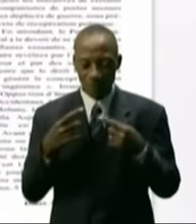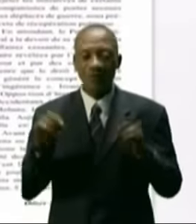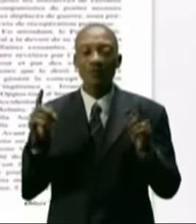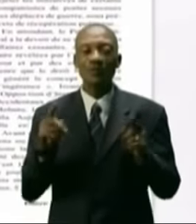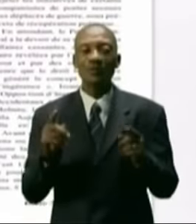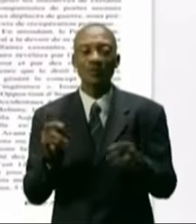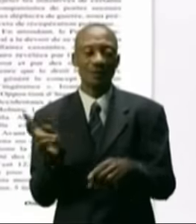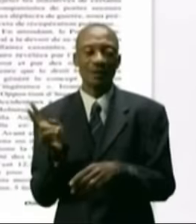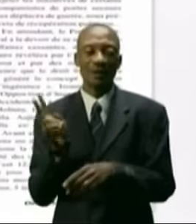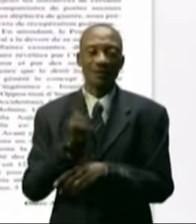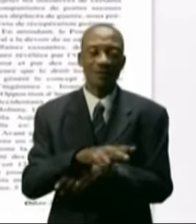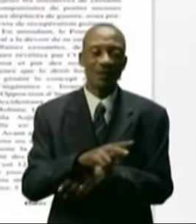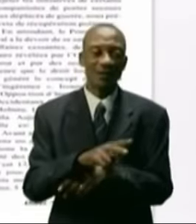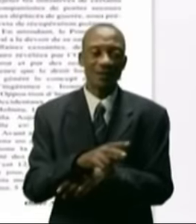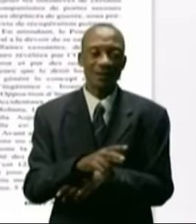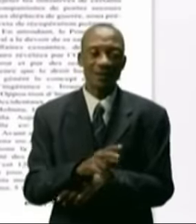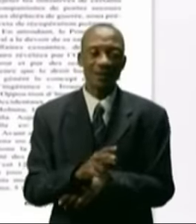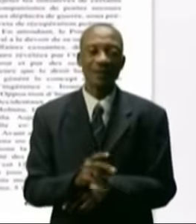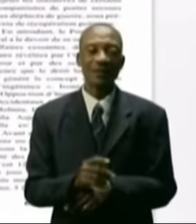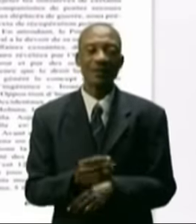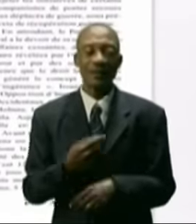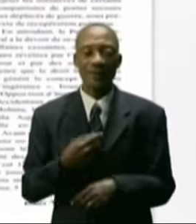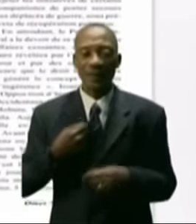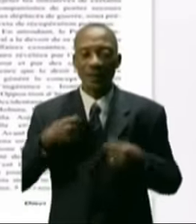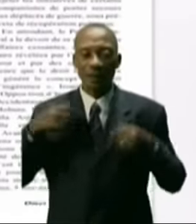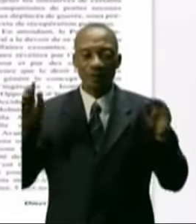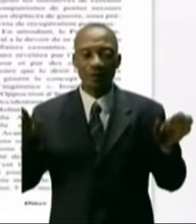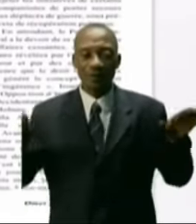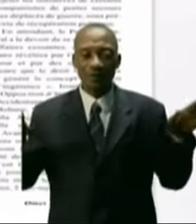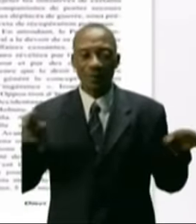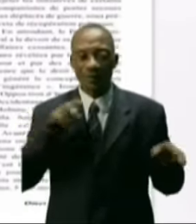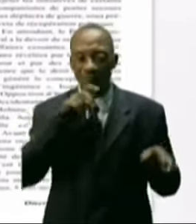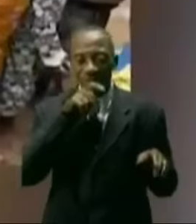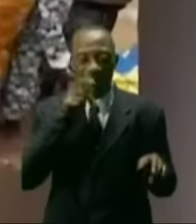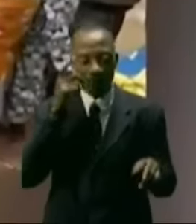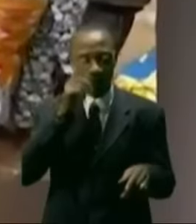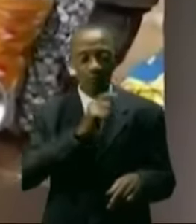le ministre sortant des Affaires sociales et Action humanitaire,